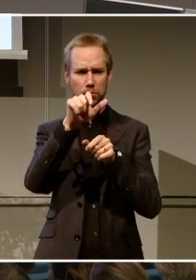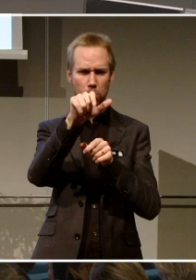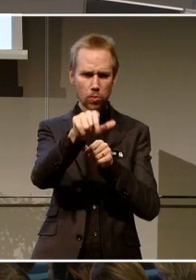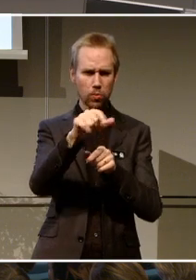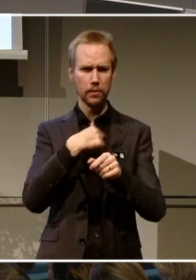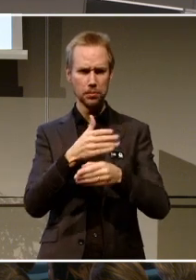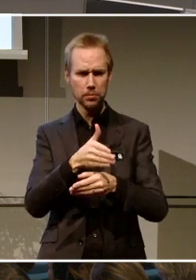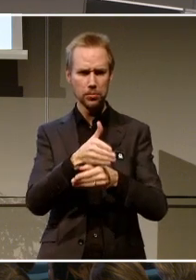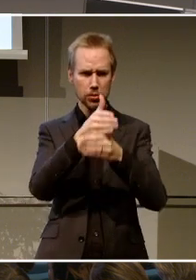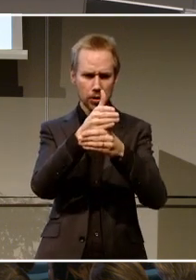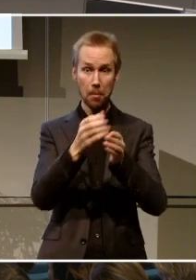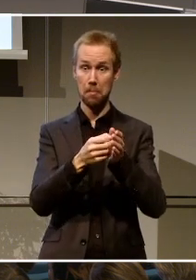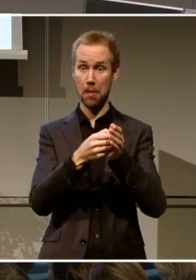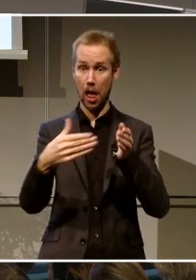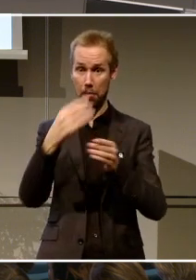utestänger människor?